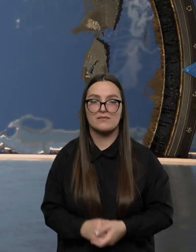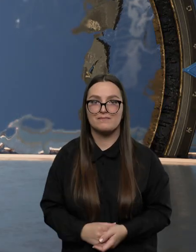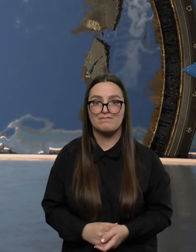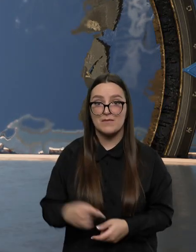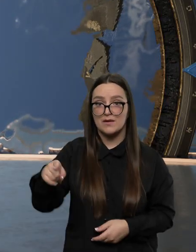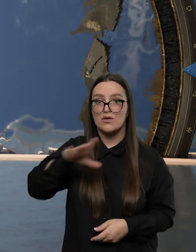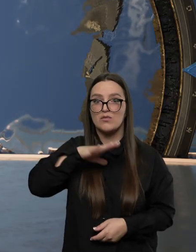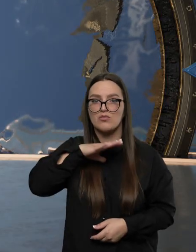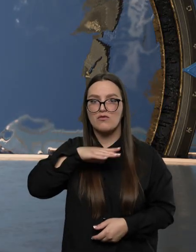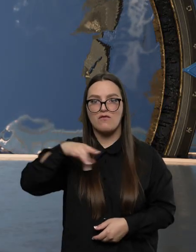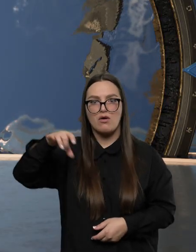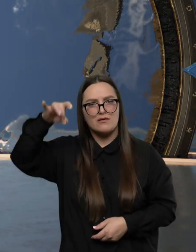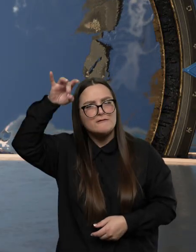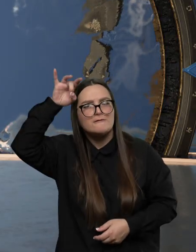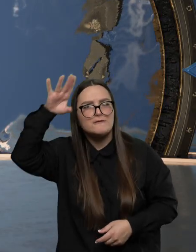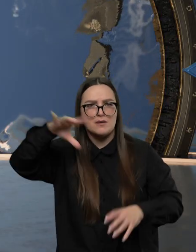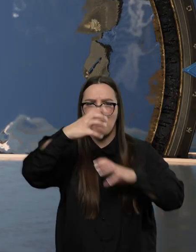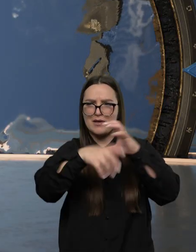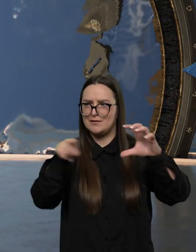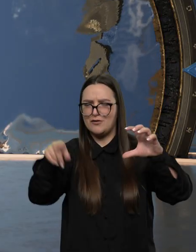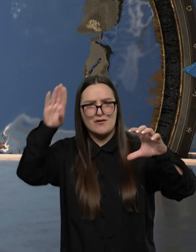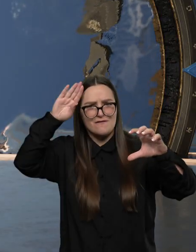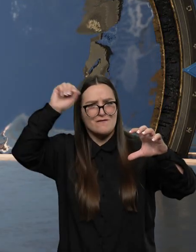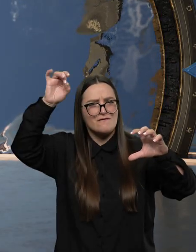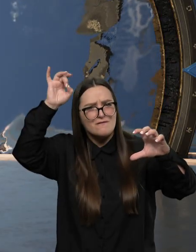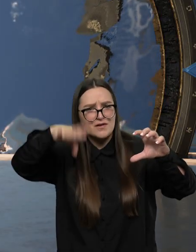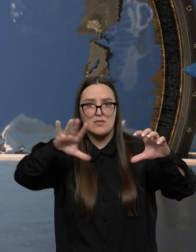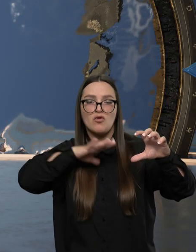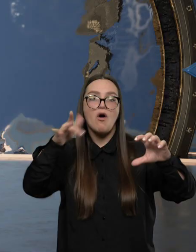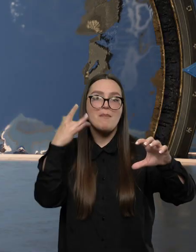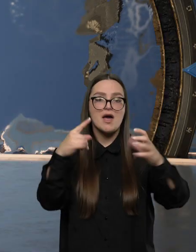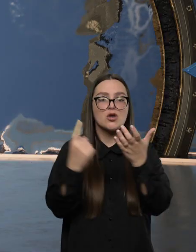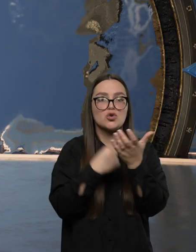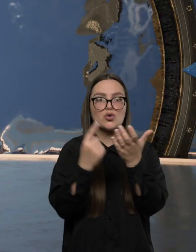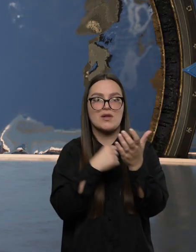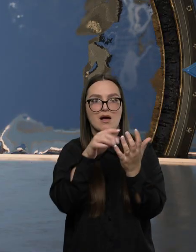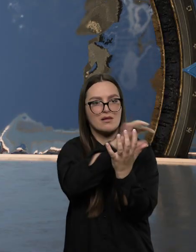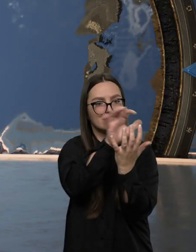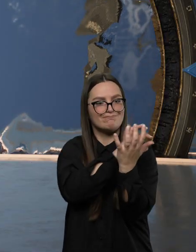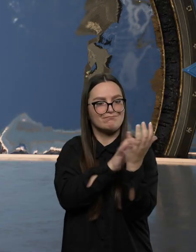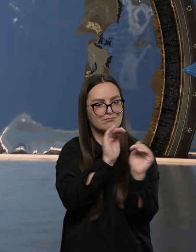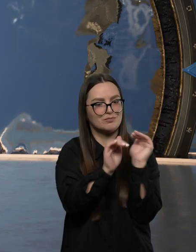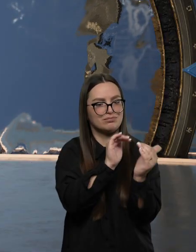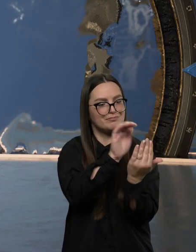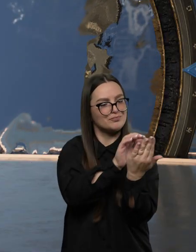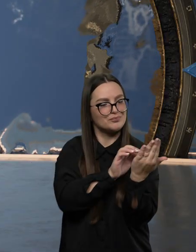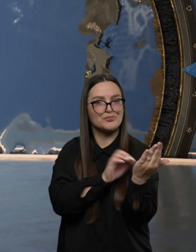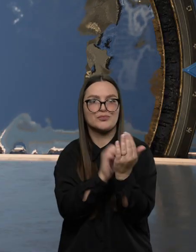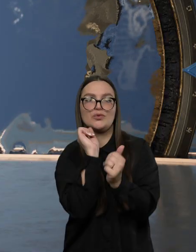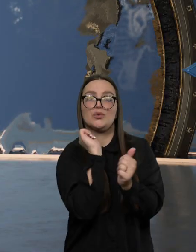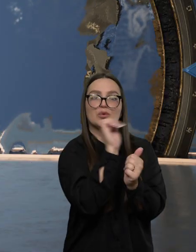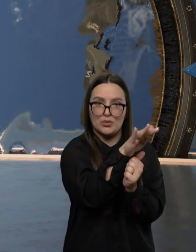buvo žinomas astronomas pasaulyje, jis parašė ir į JAV žurnalą Sky and Telescopes tą